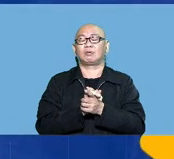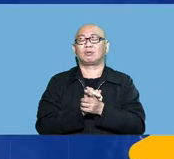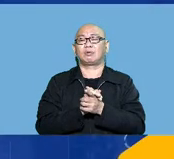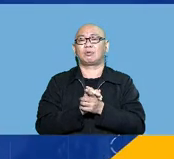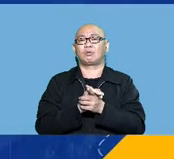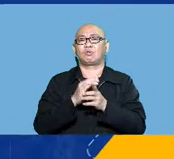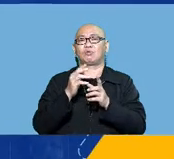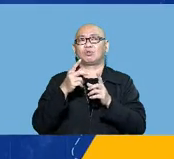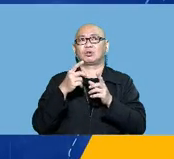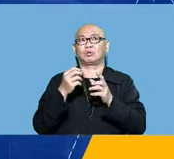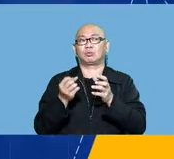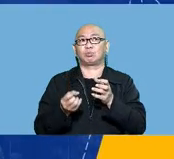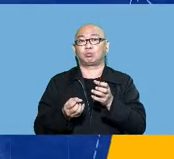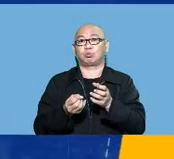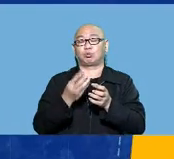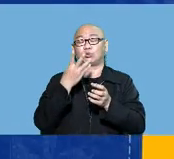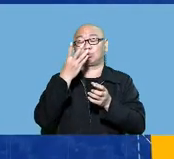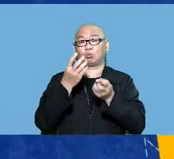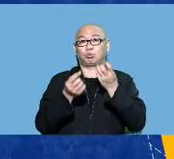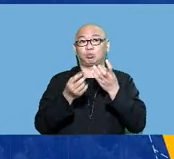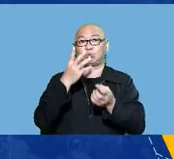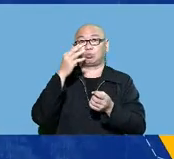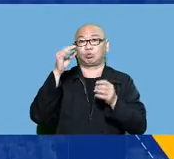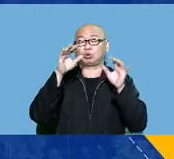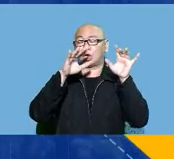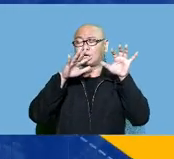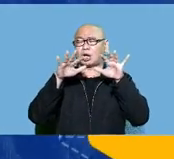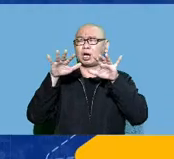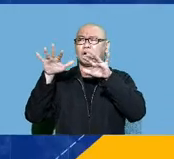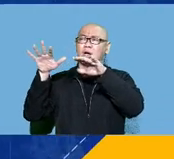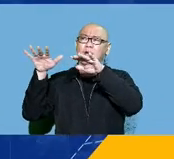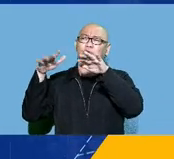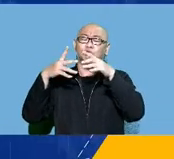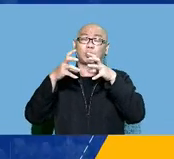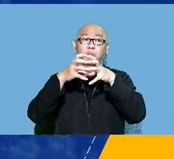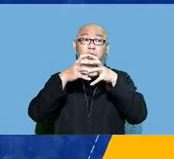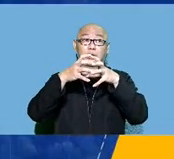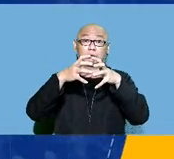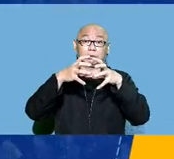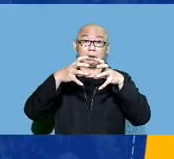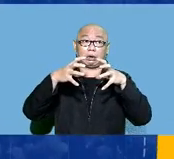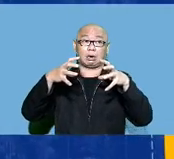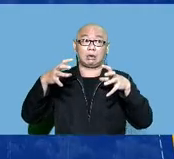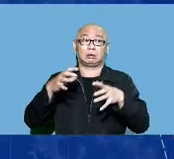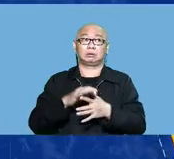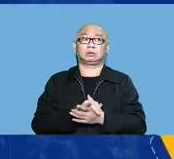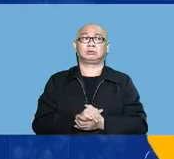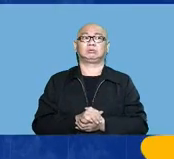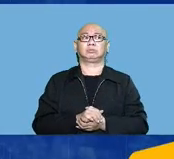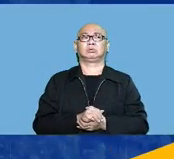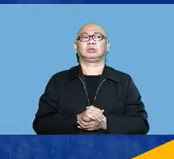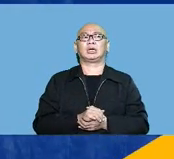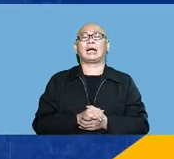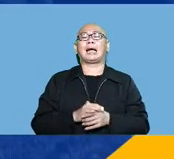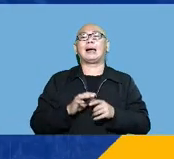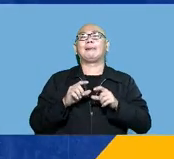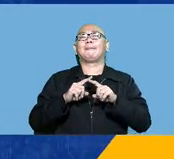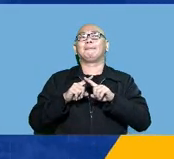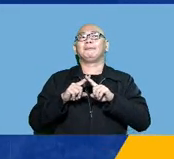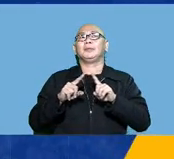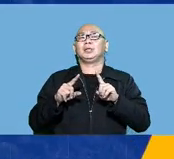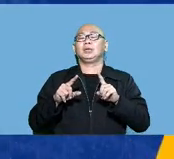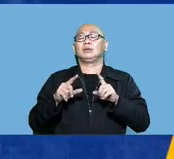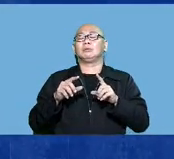itu gelembung udara itu sudah sangat besar konsentrasinya, namun itu